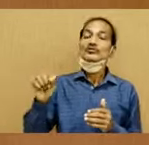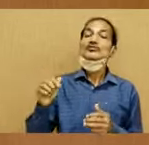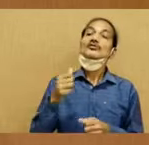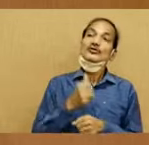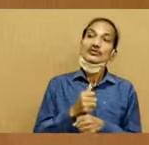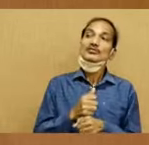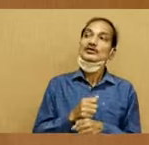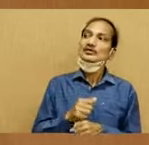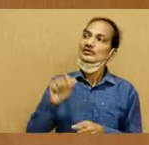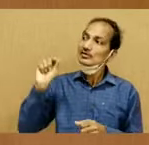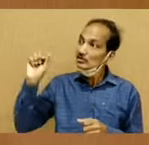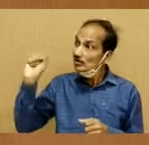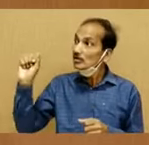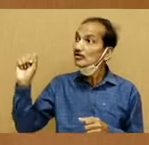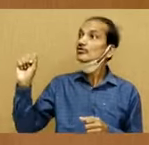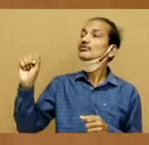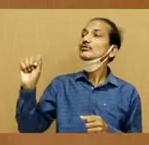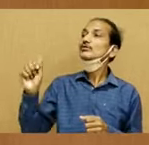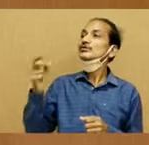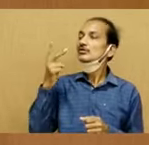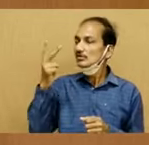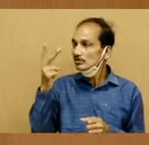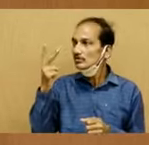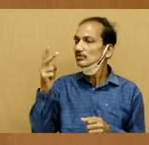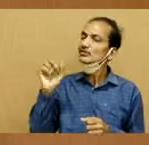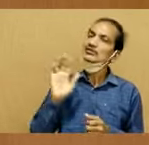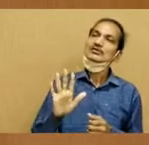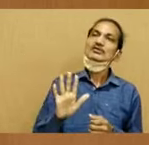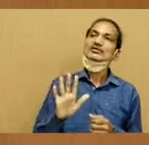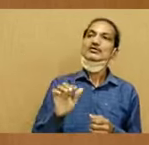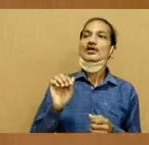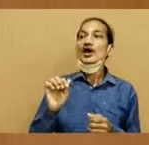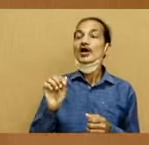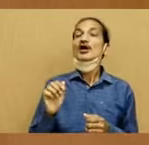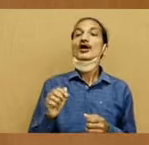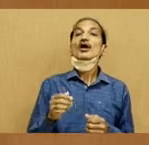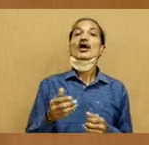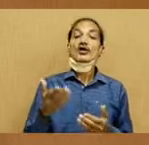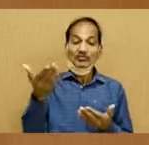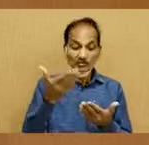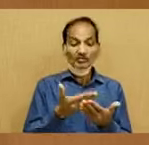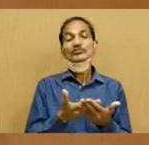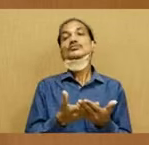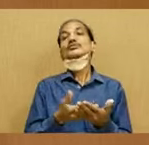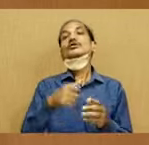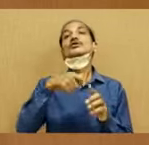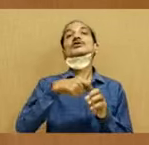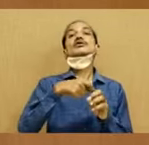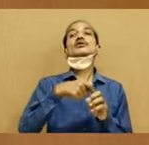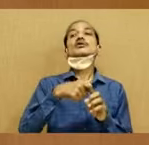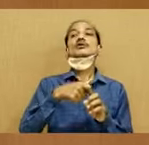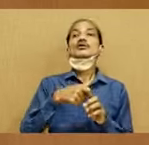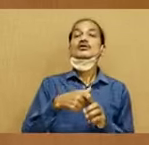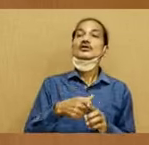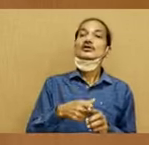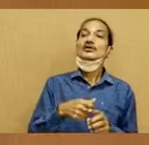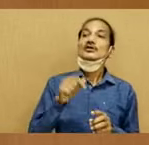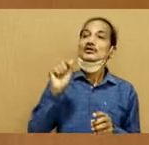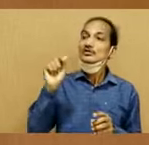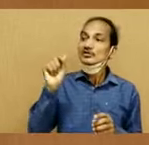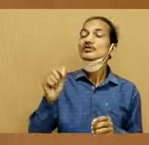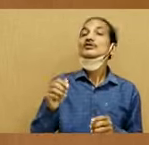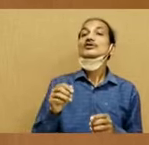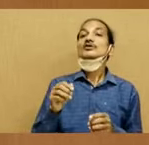ପ୍ରଶ୍ନକୁ ଯିବା, ଆମର କନକ ନ୍ୟୁଜ୍ର ଏଡିଟର ଅଛନ୍ତି ଶ୍ରୀଯୁକ୍ତ ମନୋରଞ୍ଜନ ମିଶ୍ରା ମହୋଦୟ, ସେ ବି ଗୋଟେ